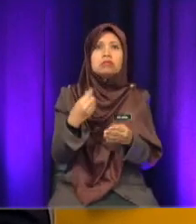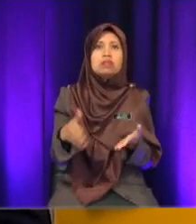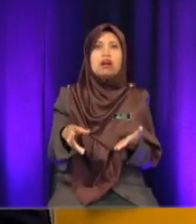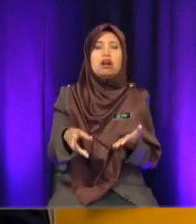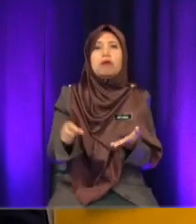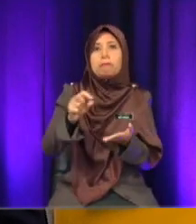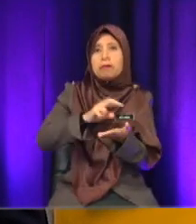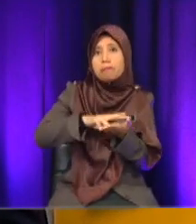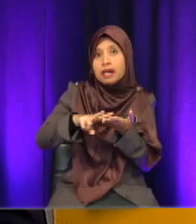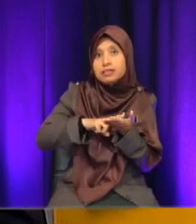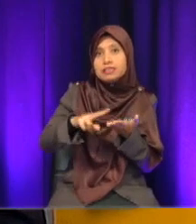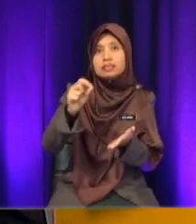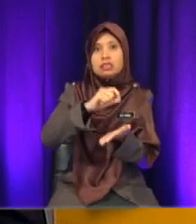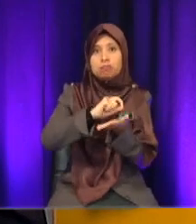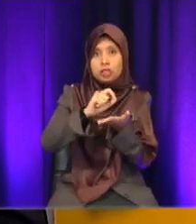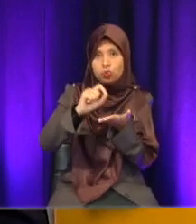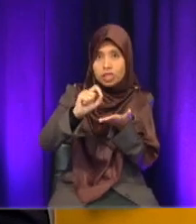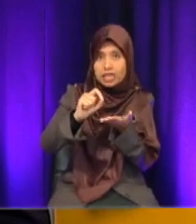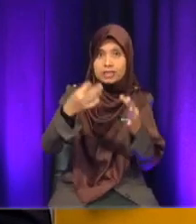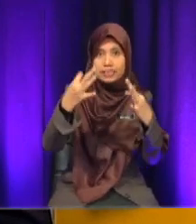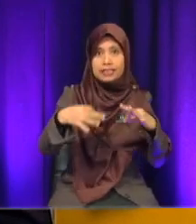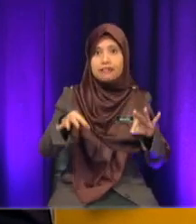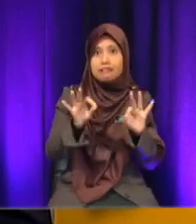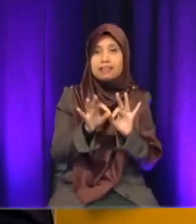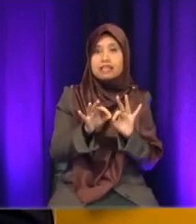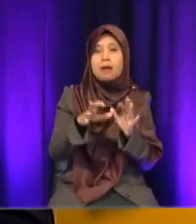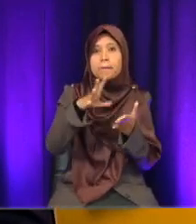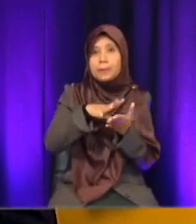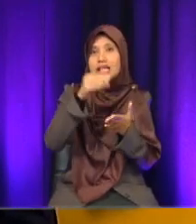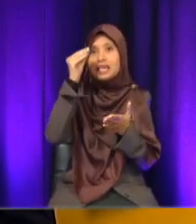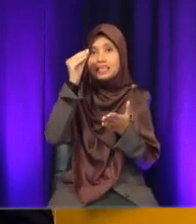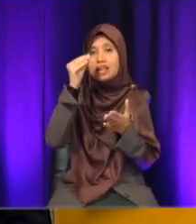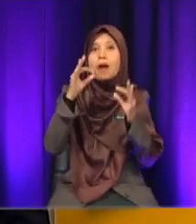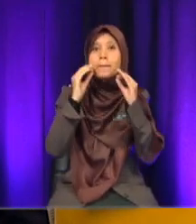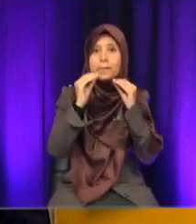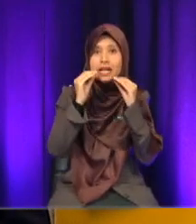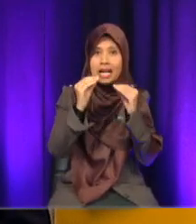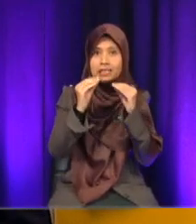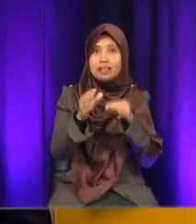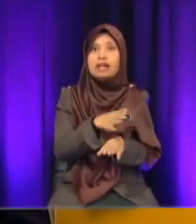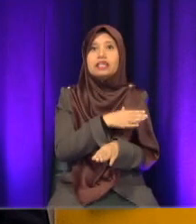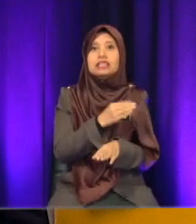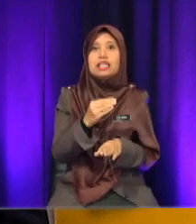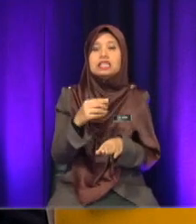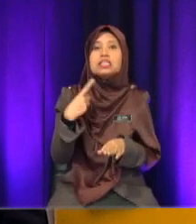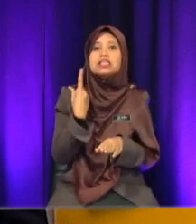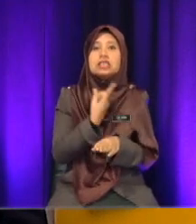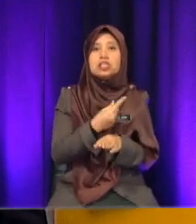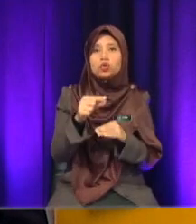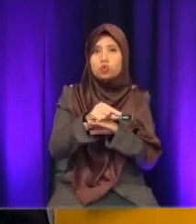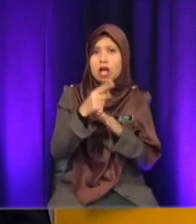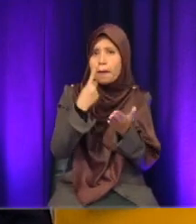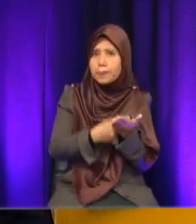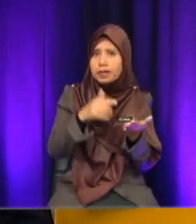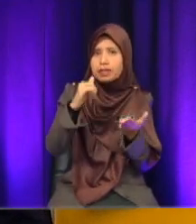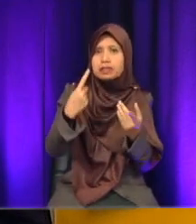menulis kita udah dengar cerita dan pengajaran ada macam-macam yang kita sudah pelajari jadi gunakan apa yang telah